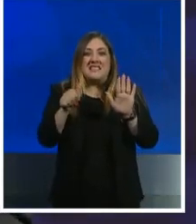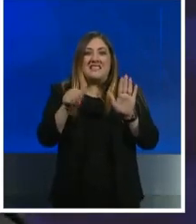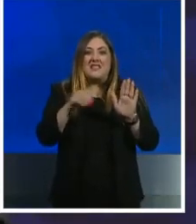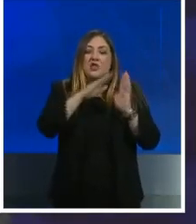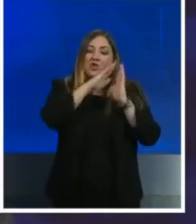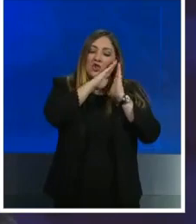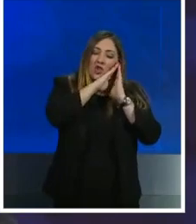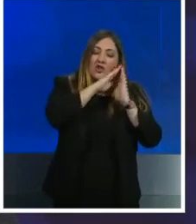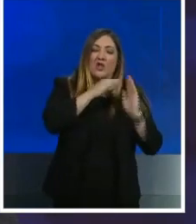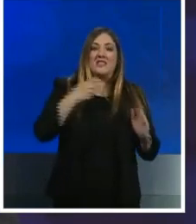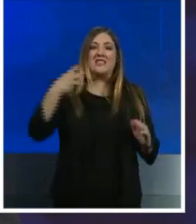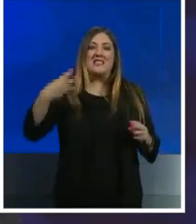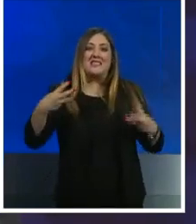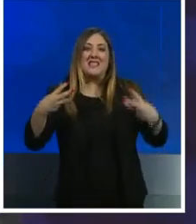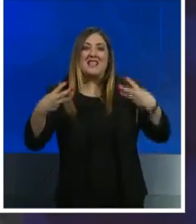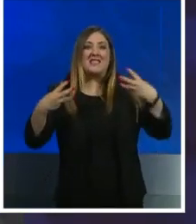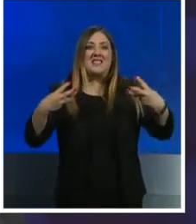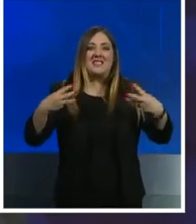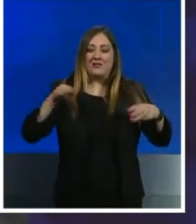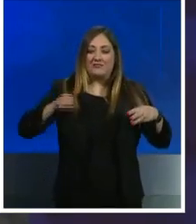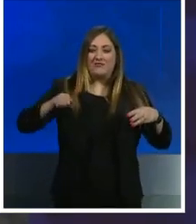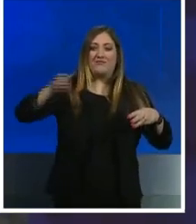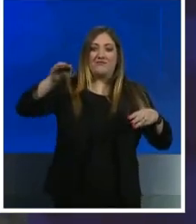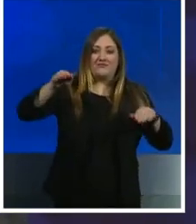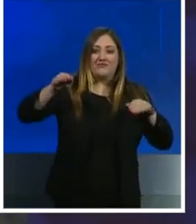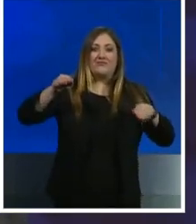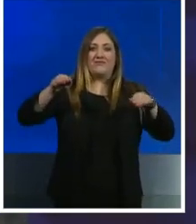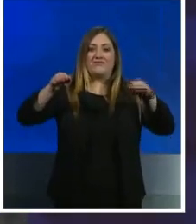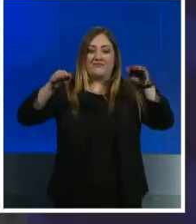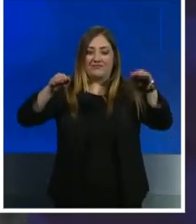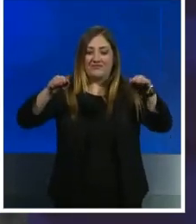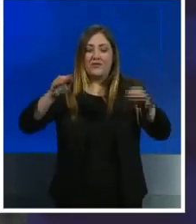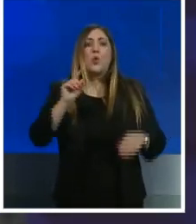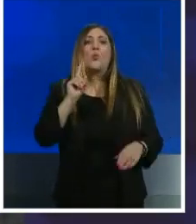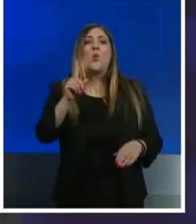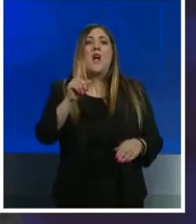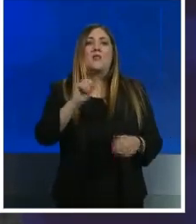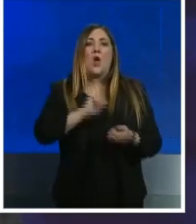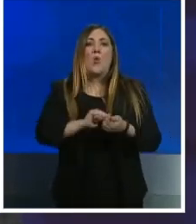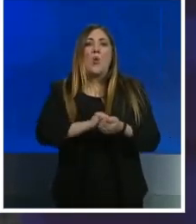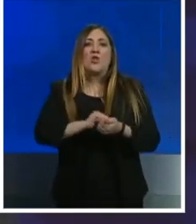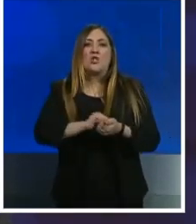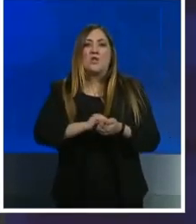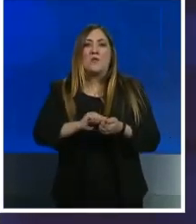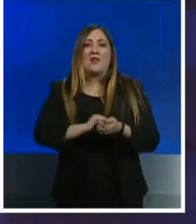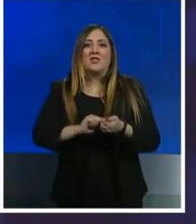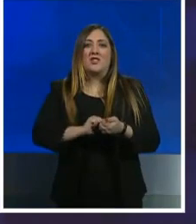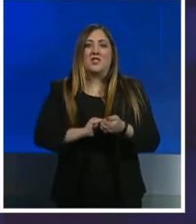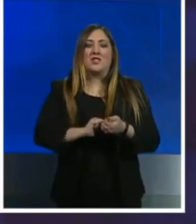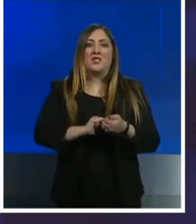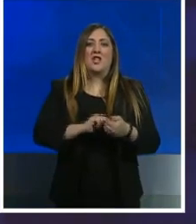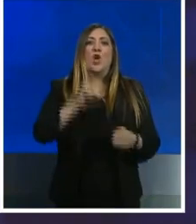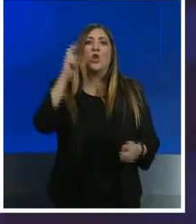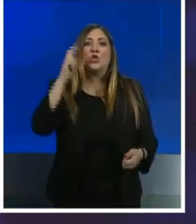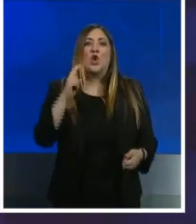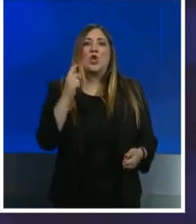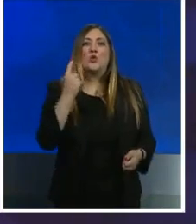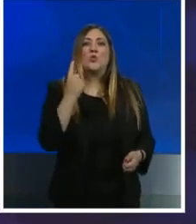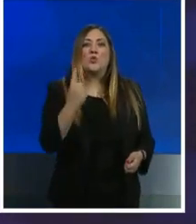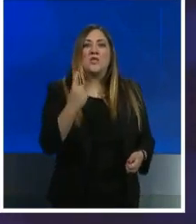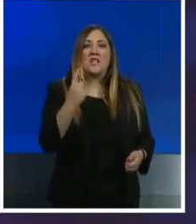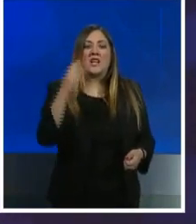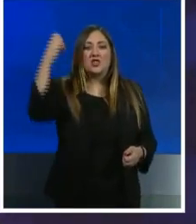xurxin. Washing machine u cooker bejn kulħadd, latrina u shower